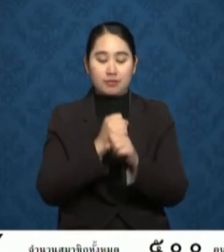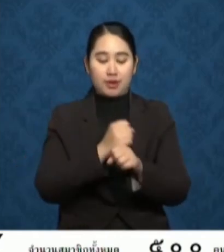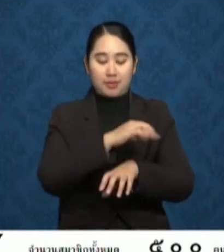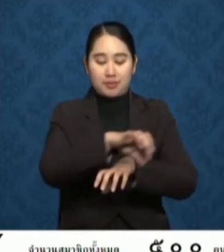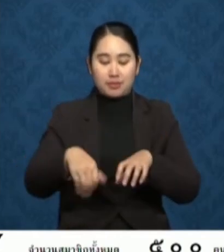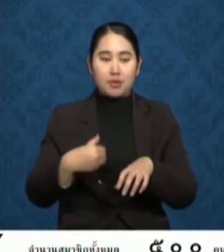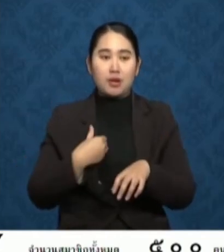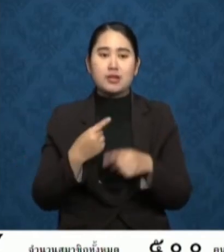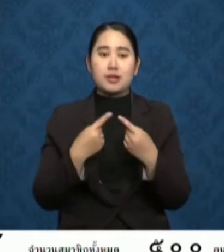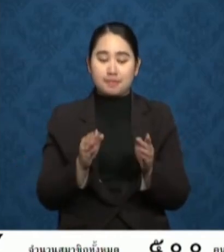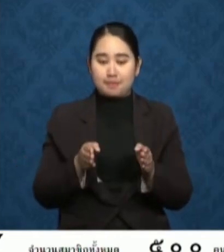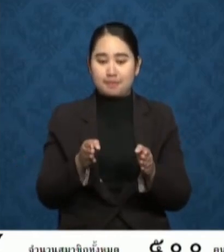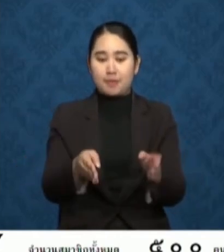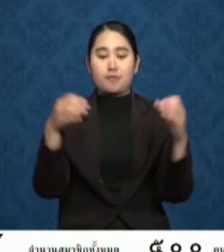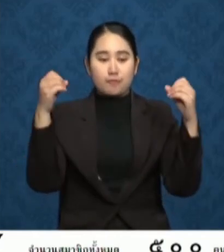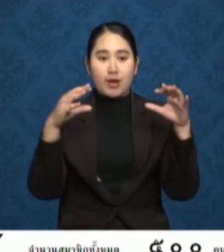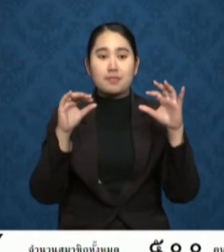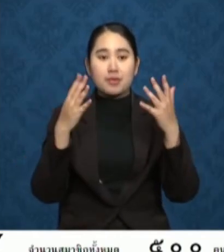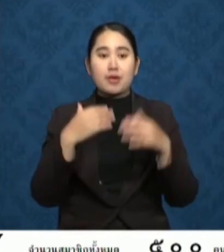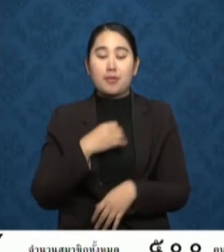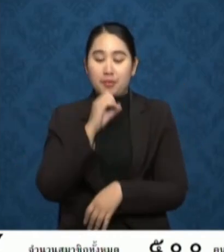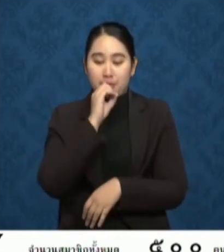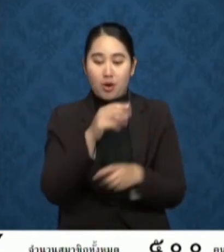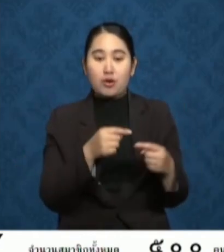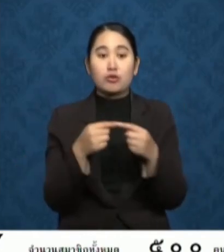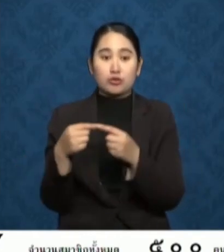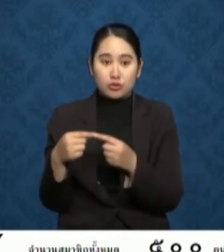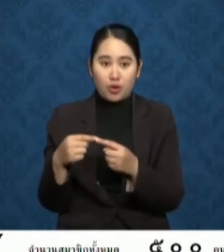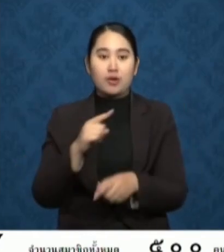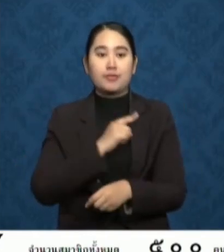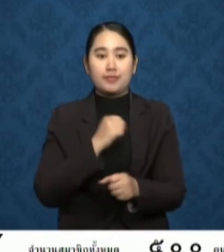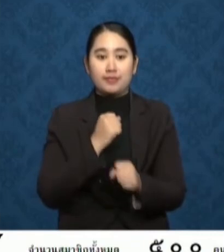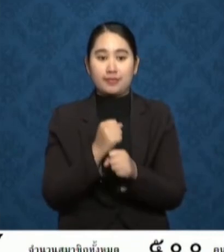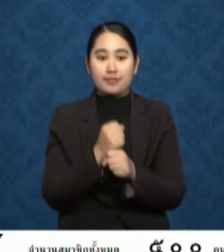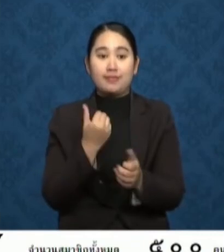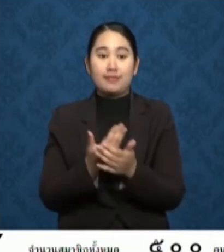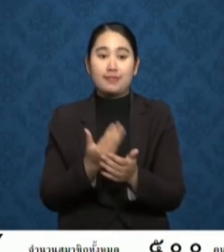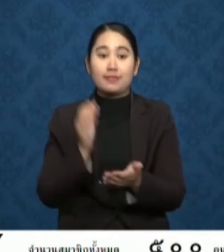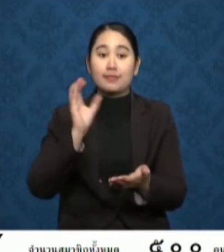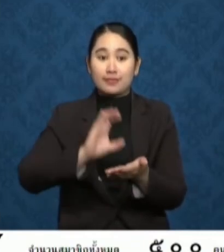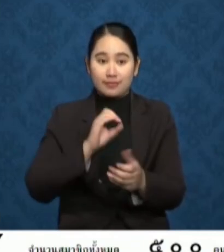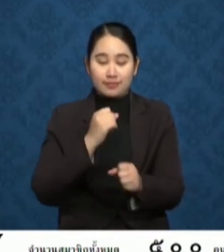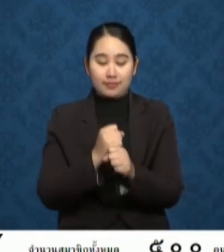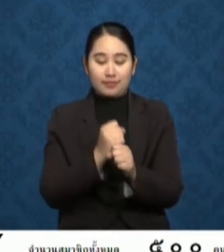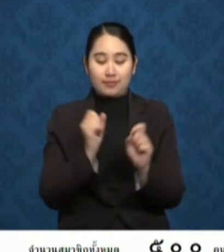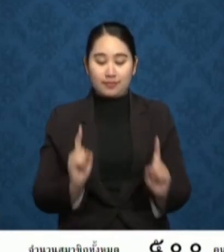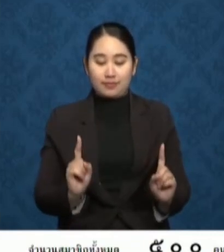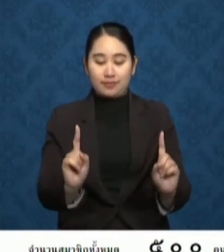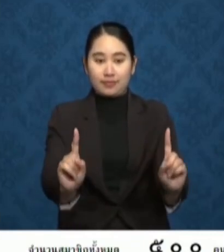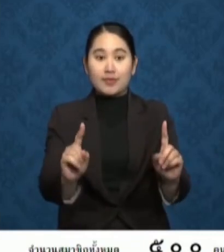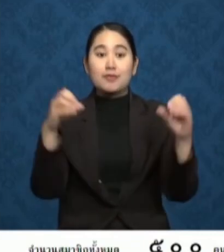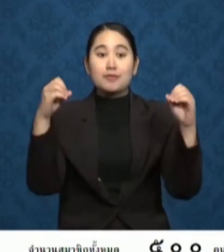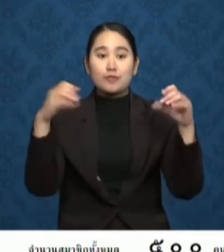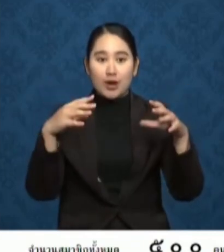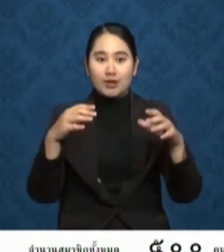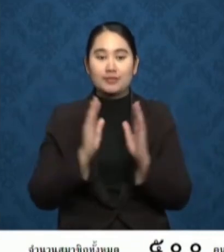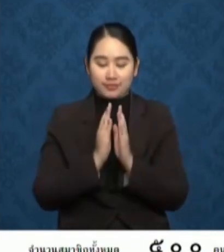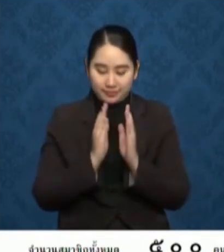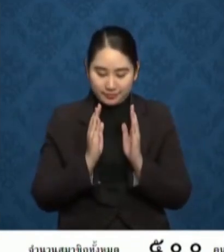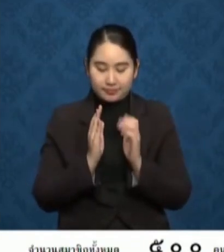าตเรียผานทานประทานสภาบายังการไฟฟาส่นภูมิภาคเพื่อสนับสนนงบประมาณในการติดตงสองไฟฟ้า 2 ขางทางด้ครับขอบคครับ